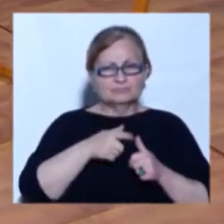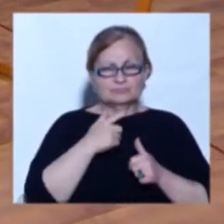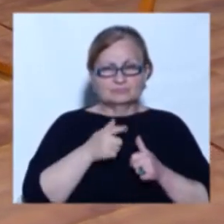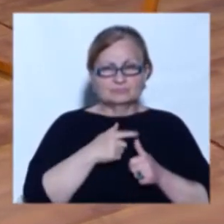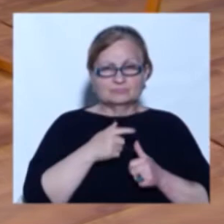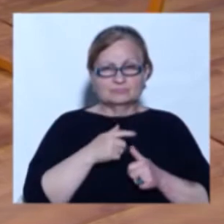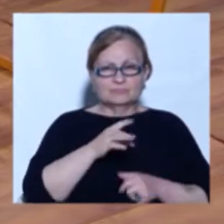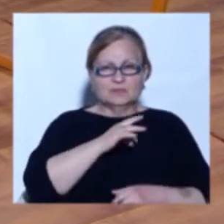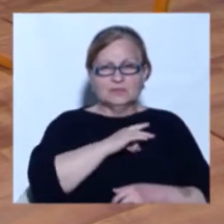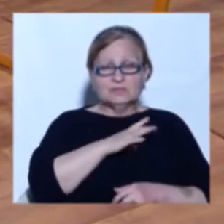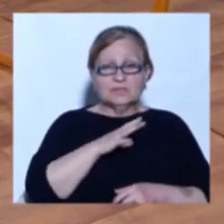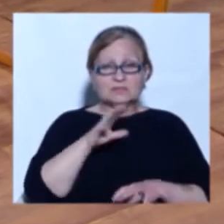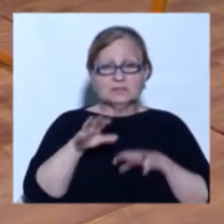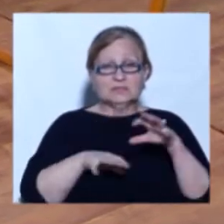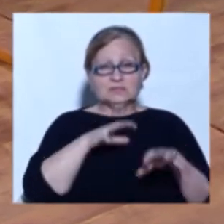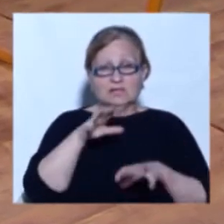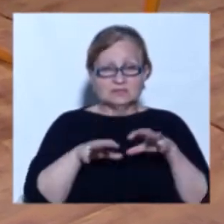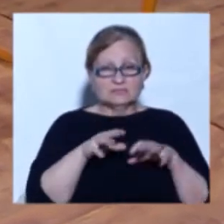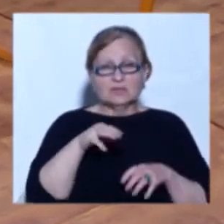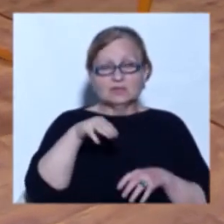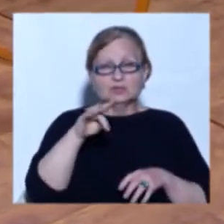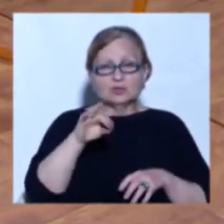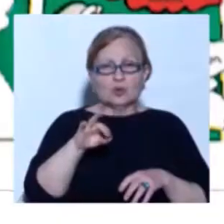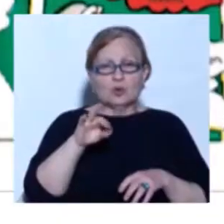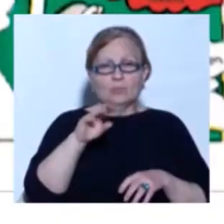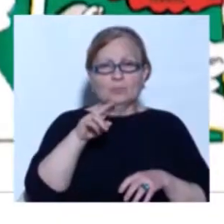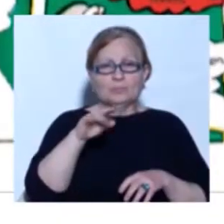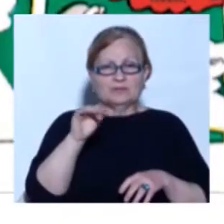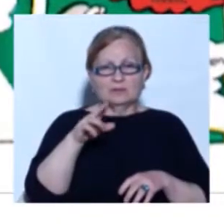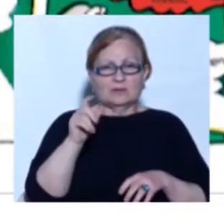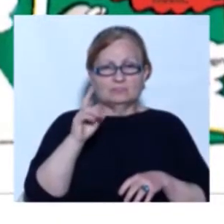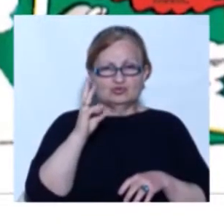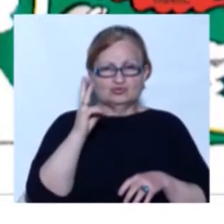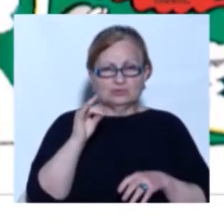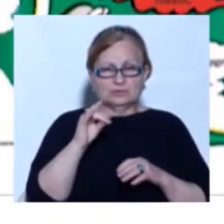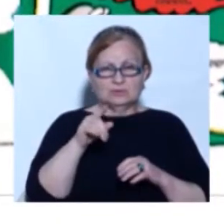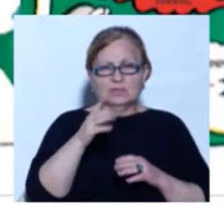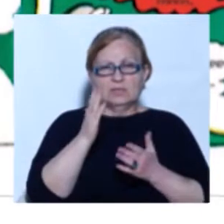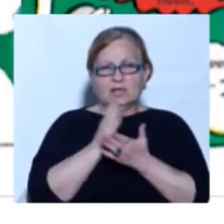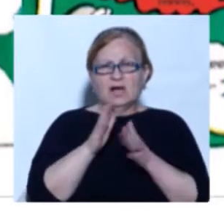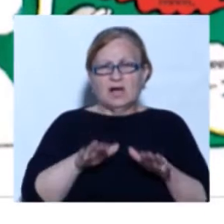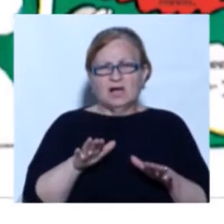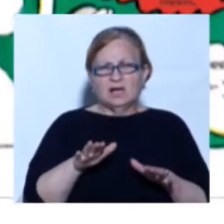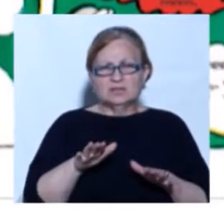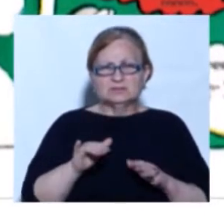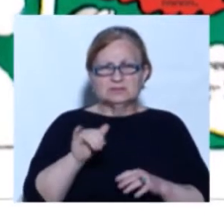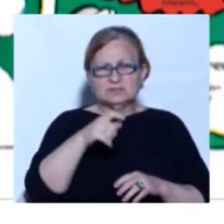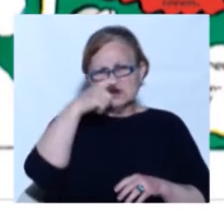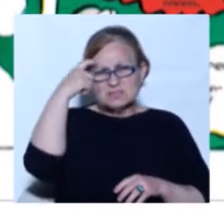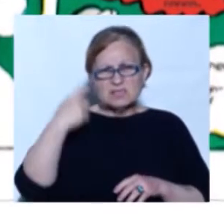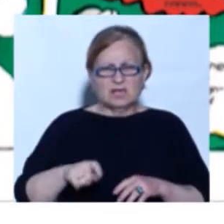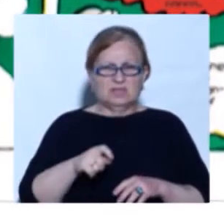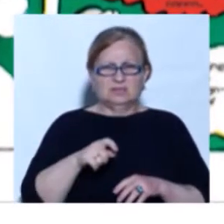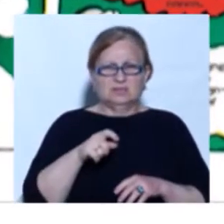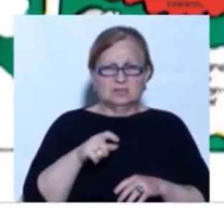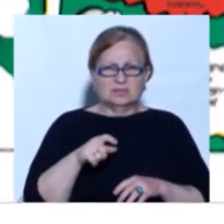არის თეთრი დათვი ტროპიკებში. ტროპიკები, როგორც უკვე ვთქვით, არის ადგილი, სადაც ძალიან